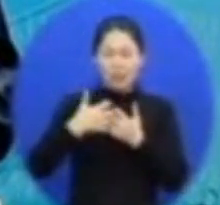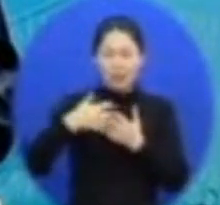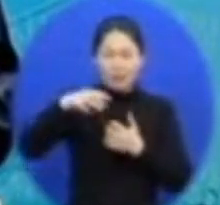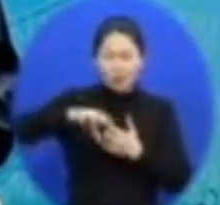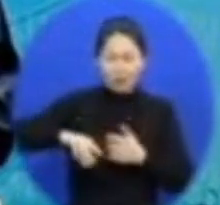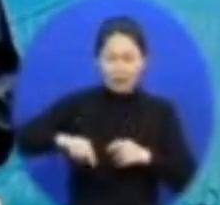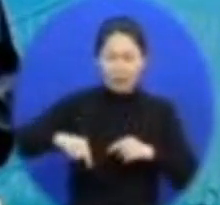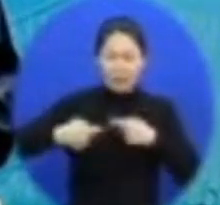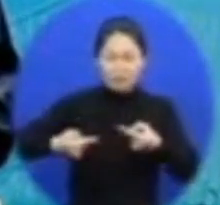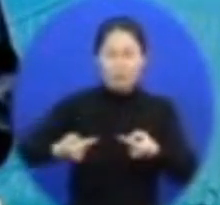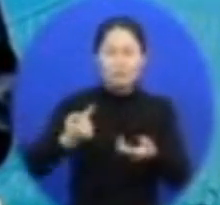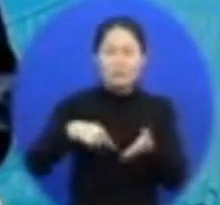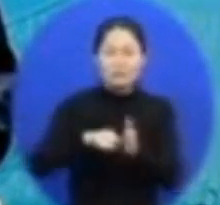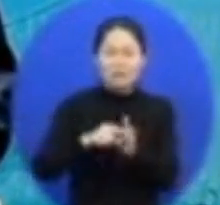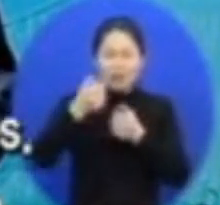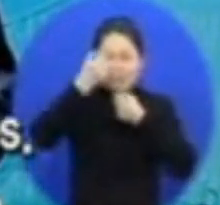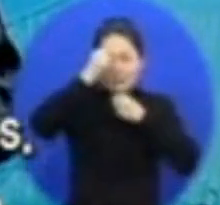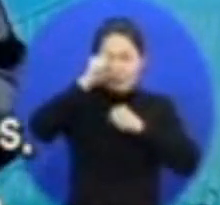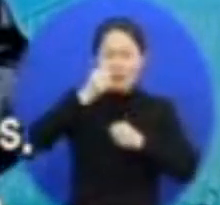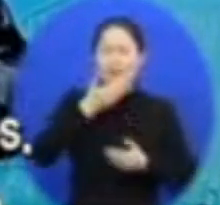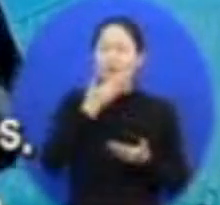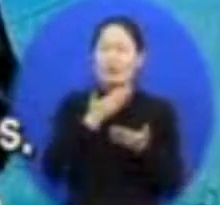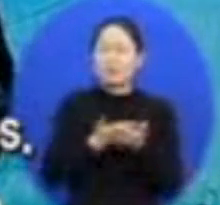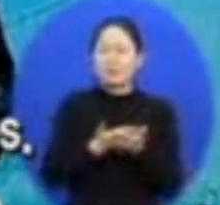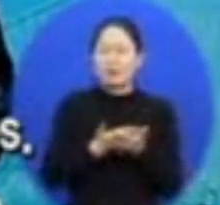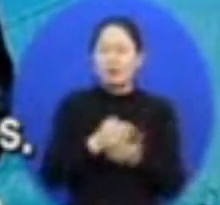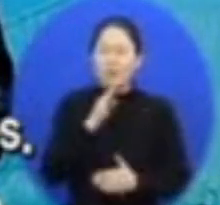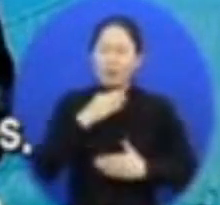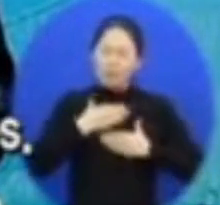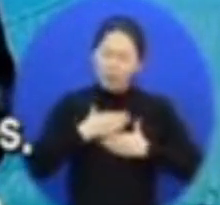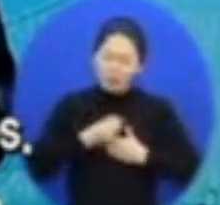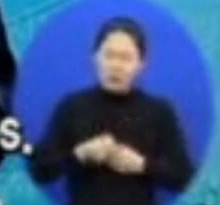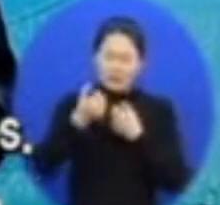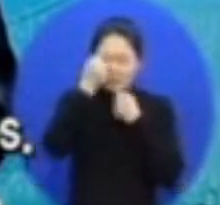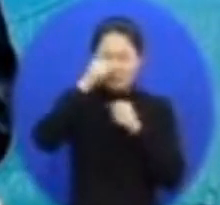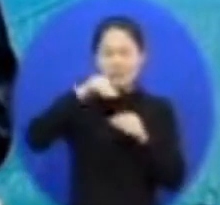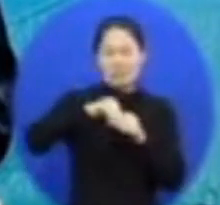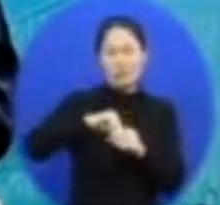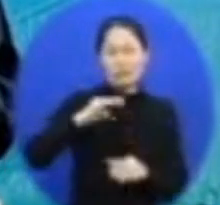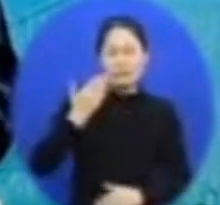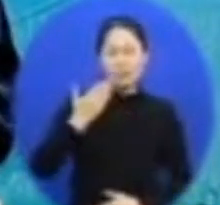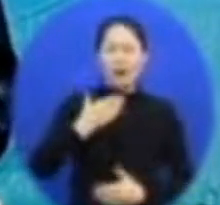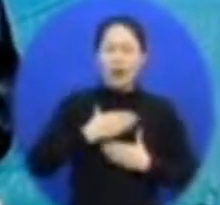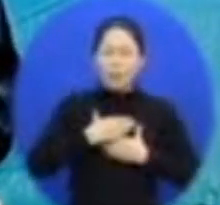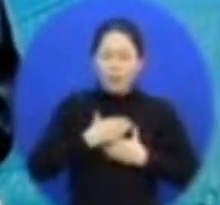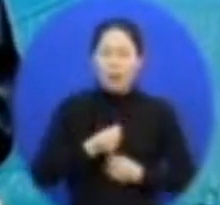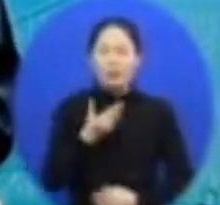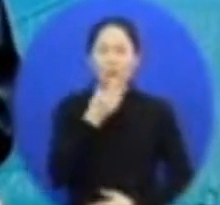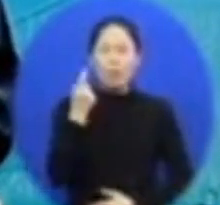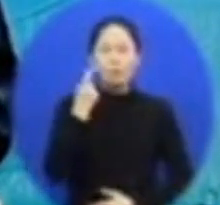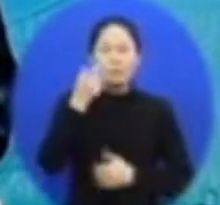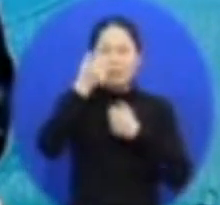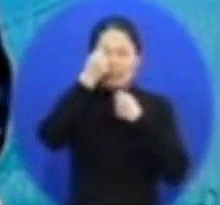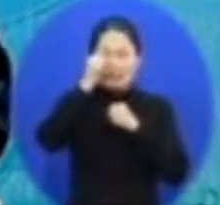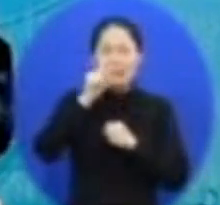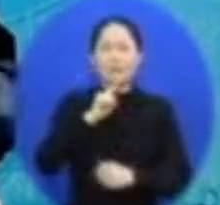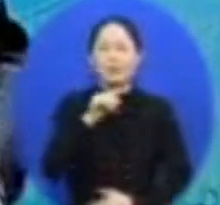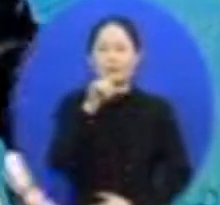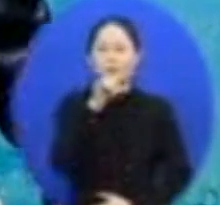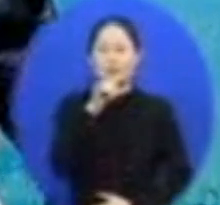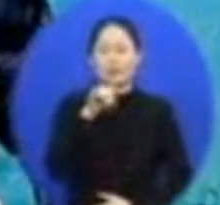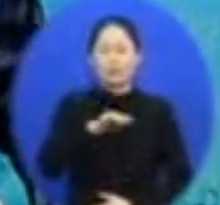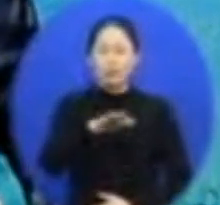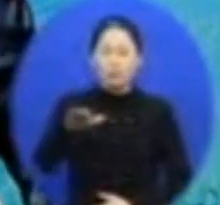신발 중요해요 정말 편안한 신발을 신어야 되요 평안의 복음의 신 이라고 했습니다